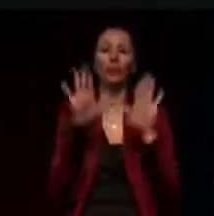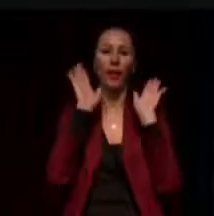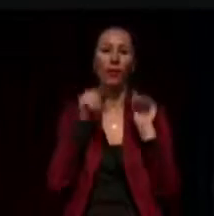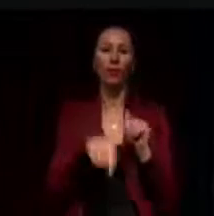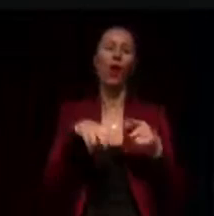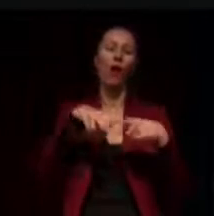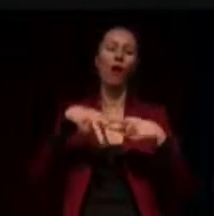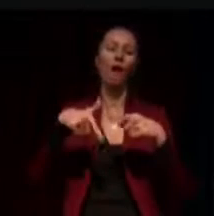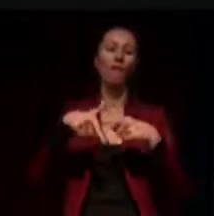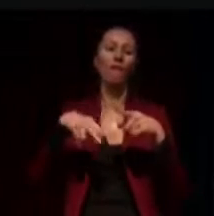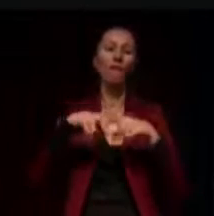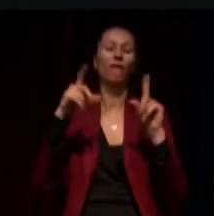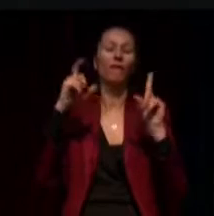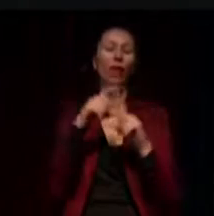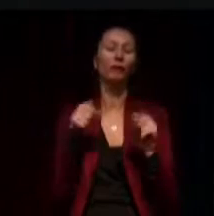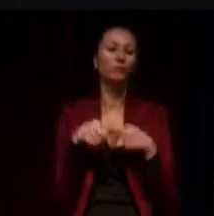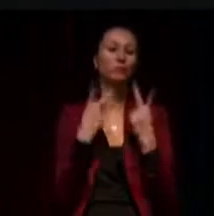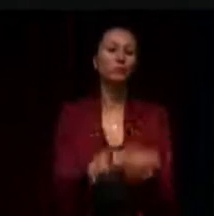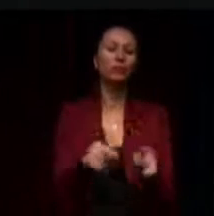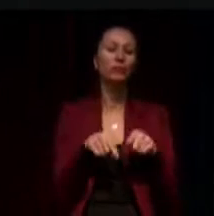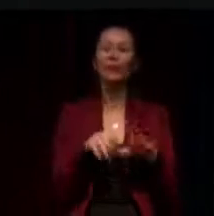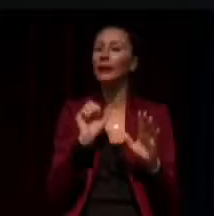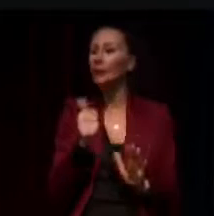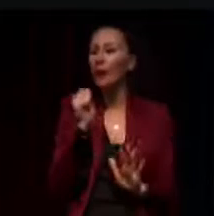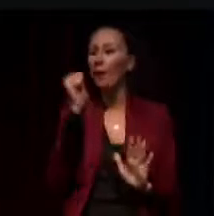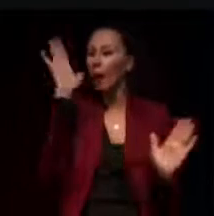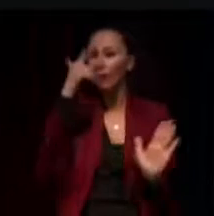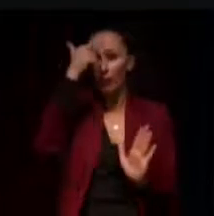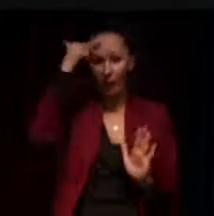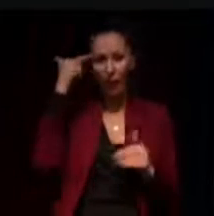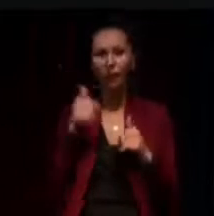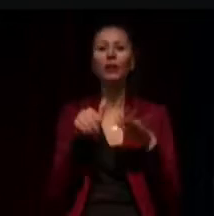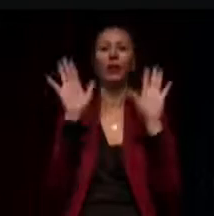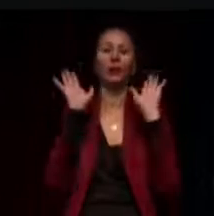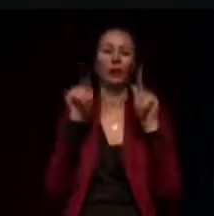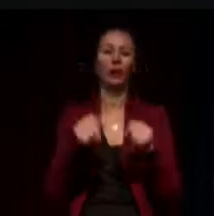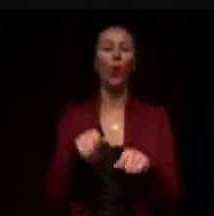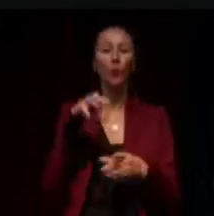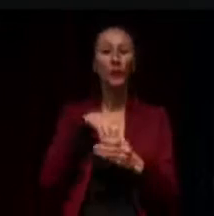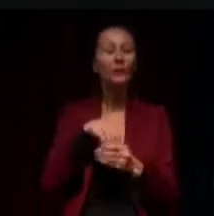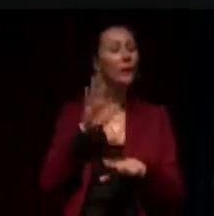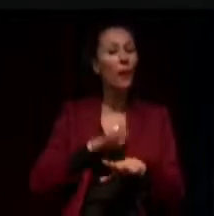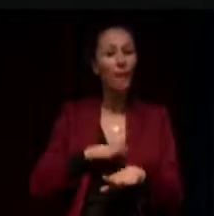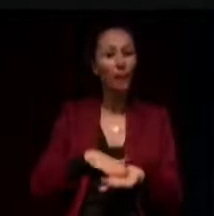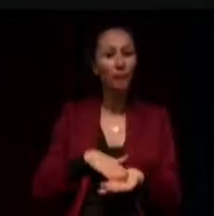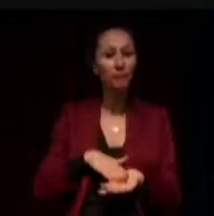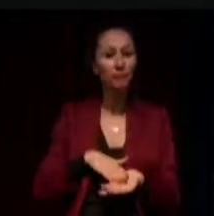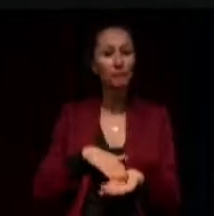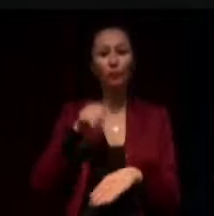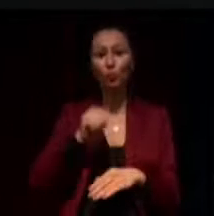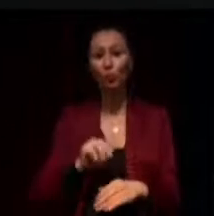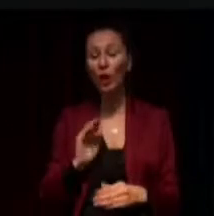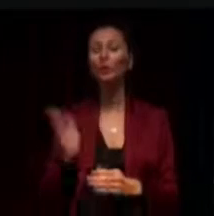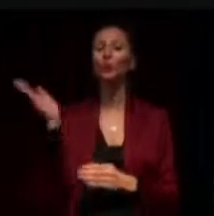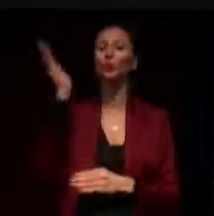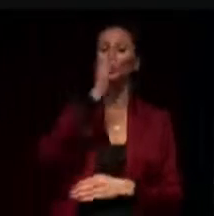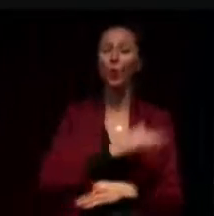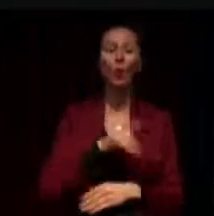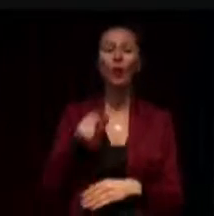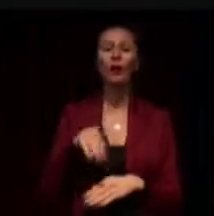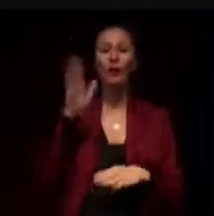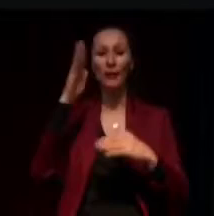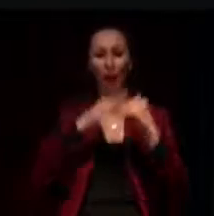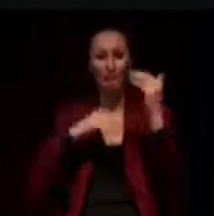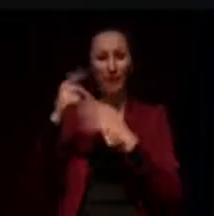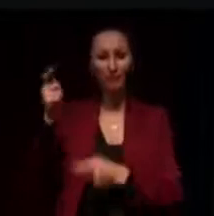bir afet. Ne zaman ne olacağı belli değil. Onun için ne yapalım? Bundan sonraki